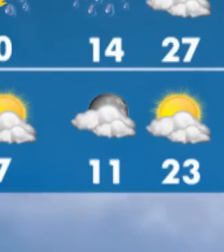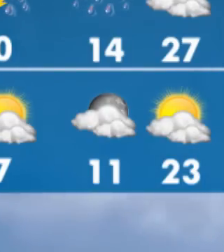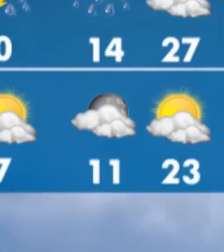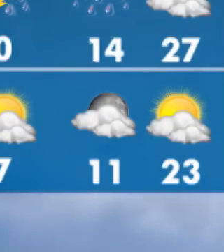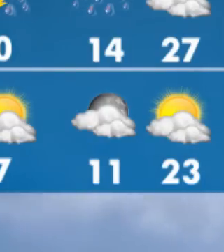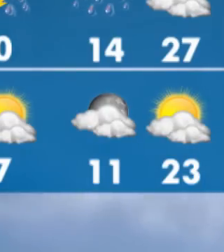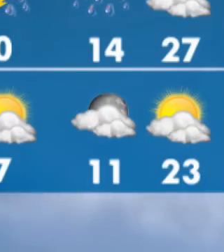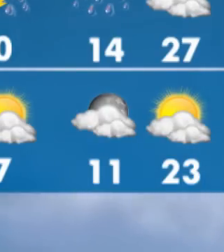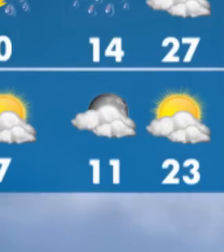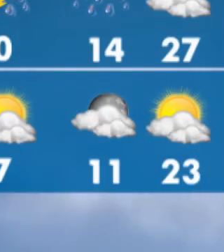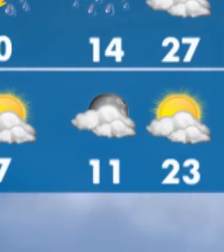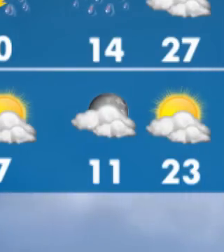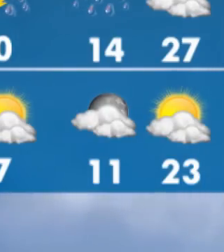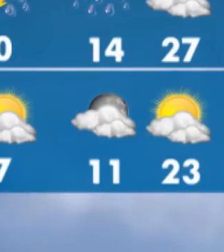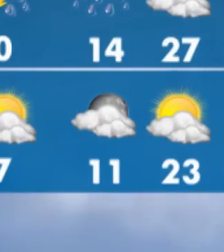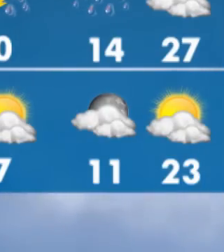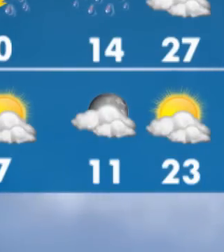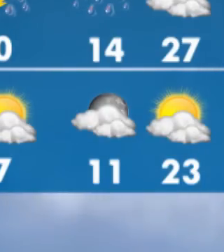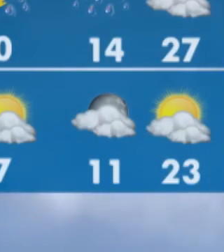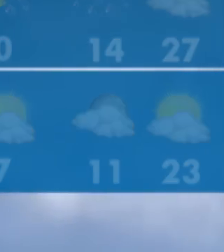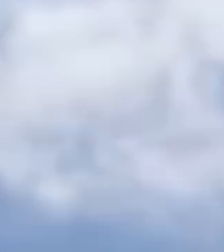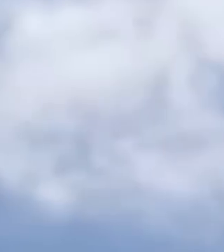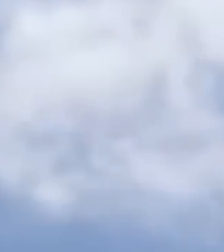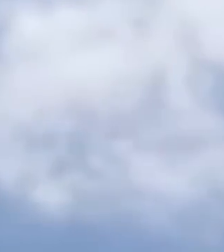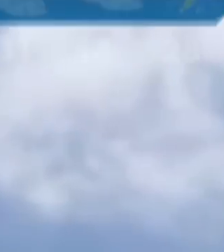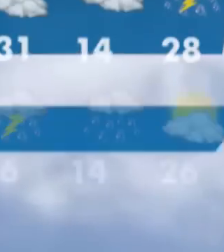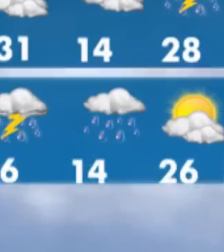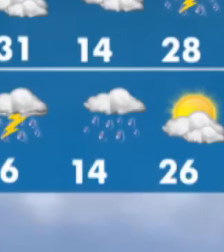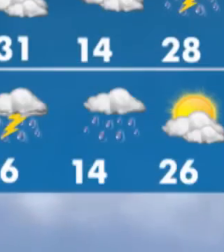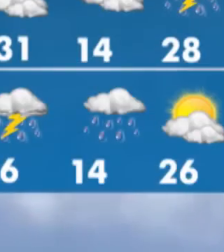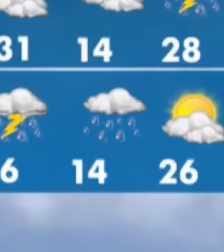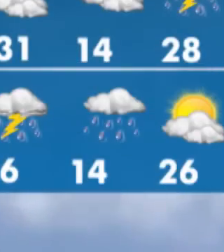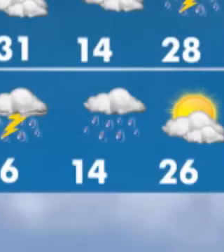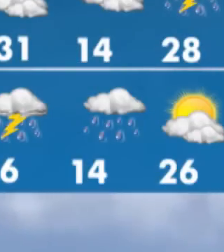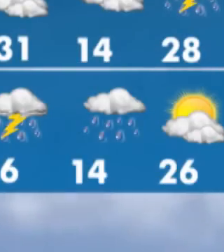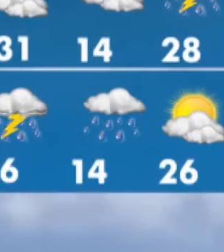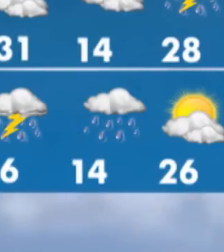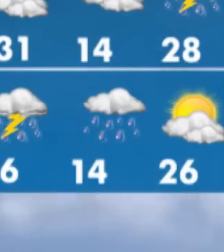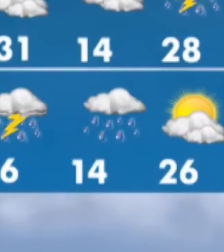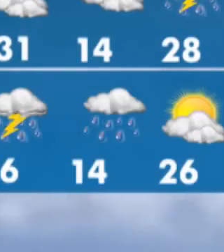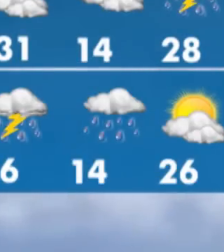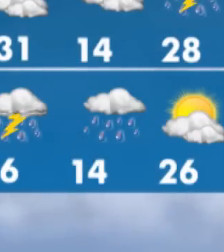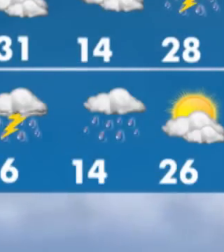дулаан, Алтай хотод Шүндөө 11 өдөрт 25 градус дулаан. Улиастай Шүндөө